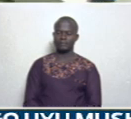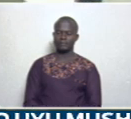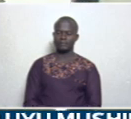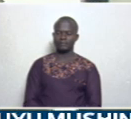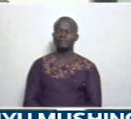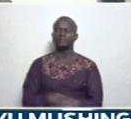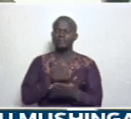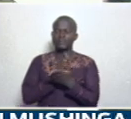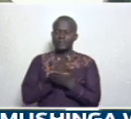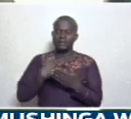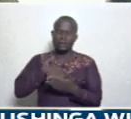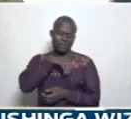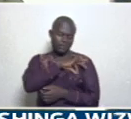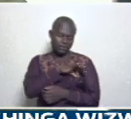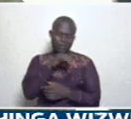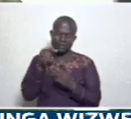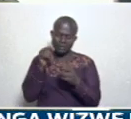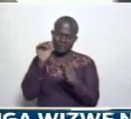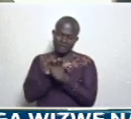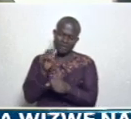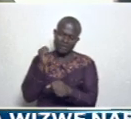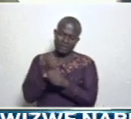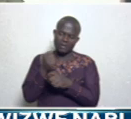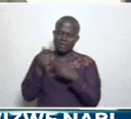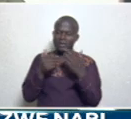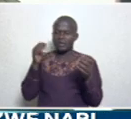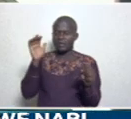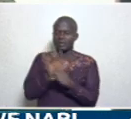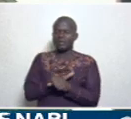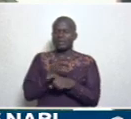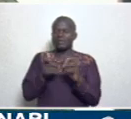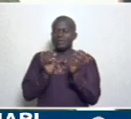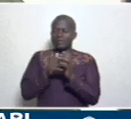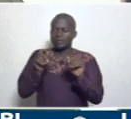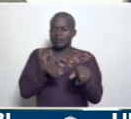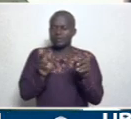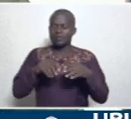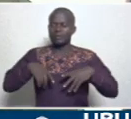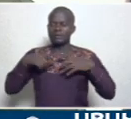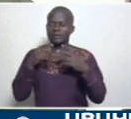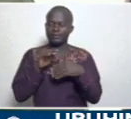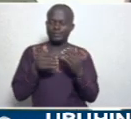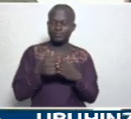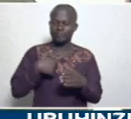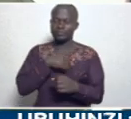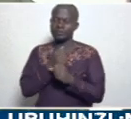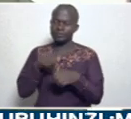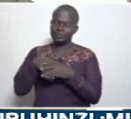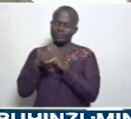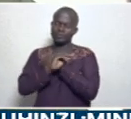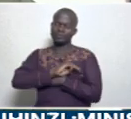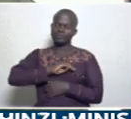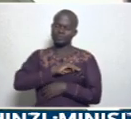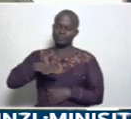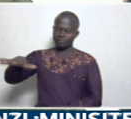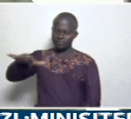By'umwihariko nungutse byinshi muri exercise twakoze byinshi n'ubundi buzima busanzwe, ibyo dukora muri mission area